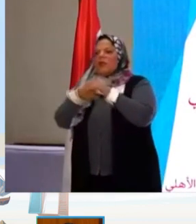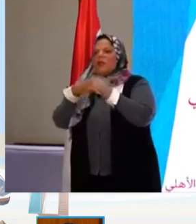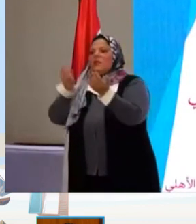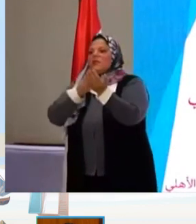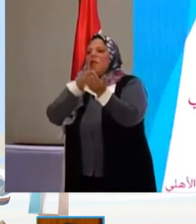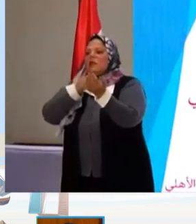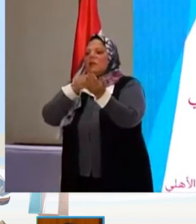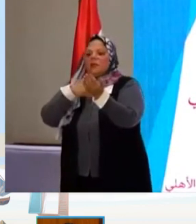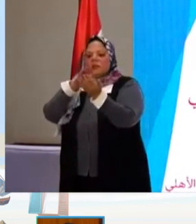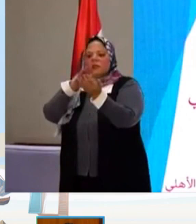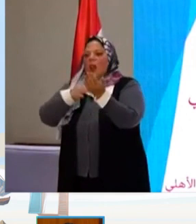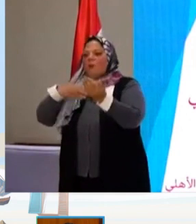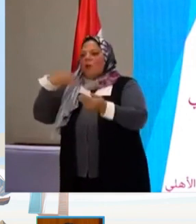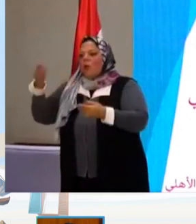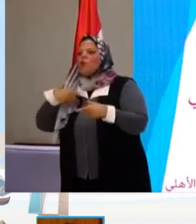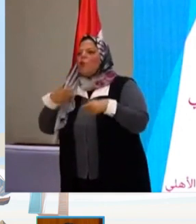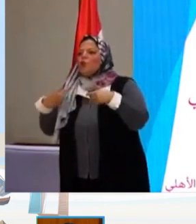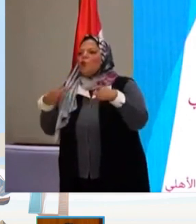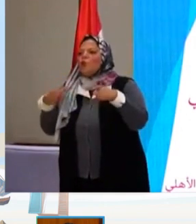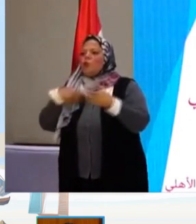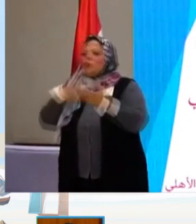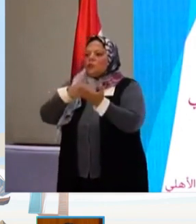فتره لاسباب متعدده، منها